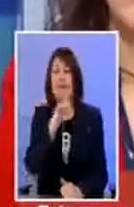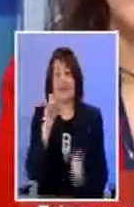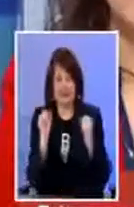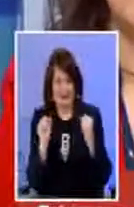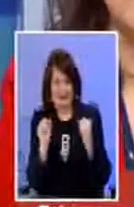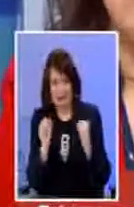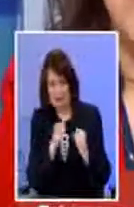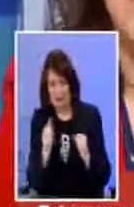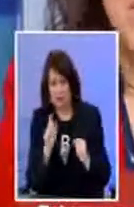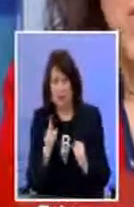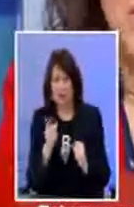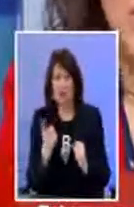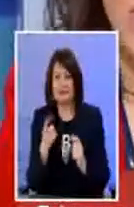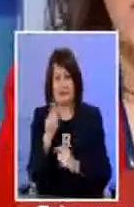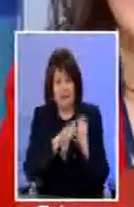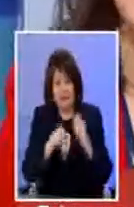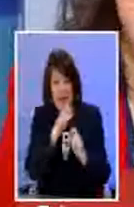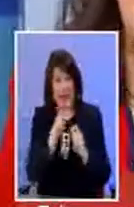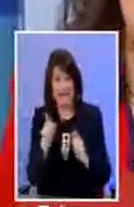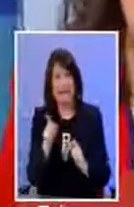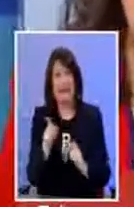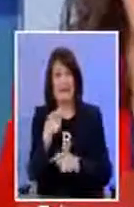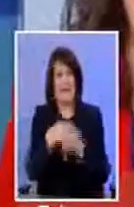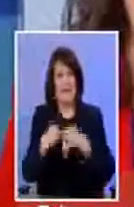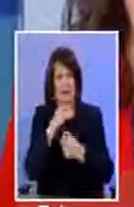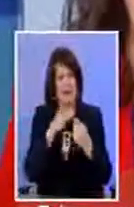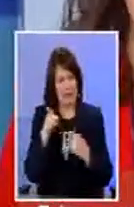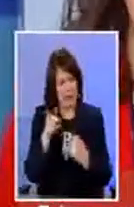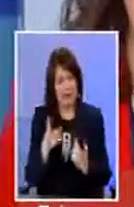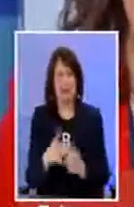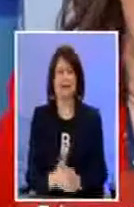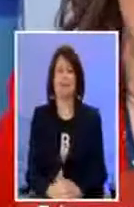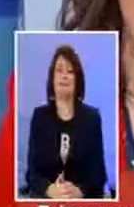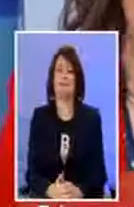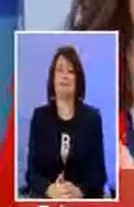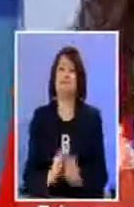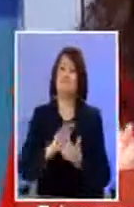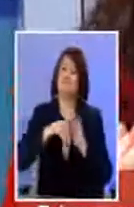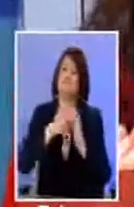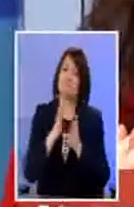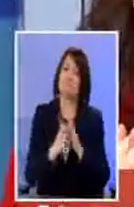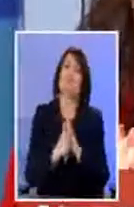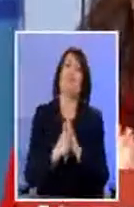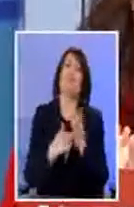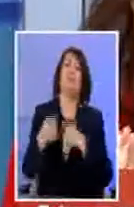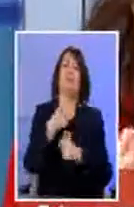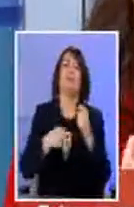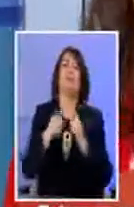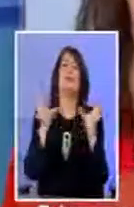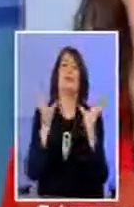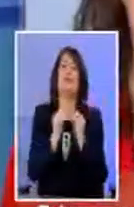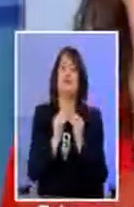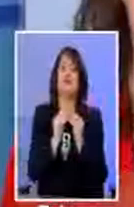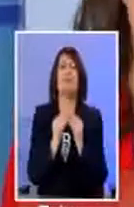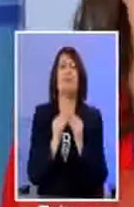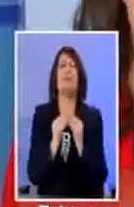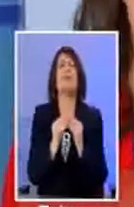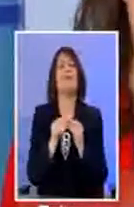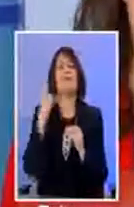ότι δημιουργείτε κιόλας. Είστε επιχειρηματίας, ασχολείστε με το χοδρεμπόριο τηλεπικοινωνιακών